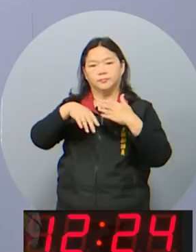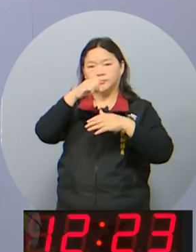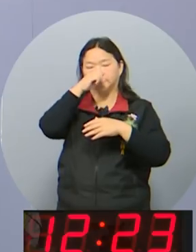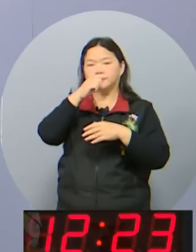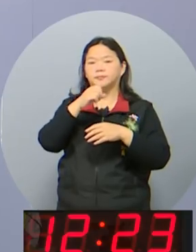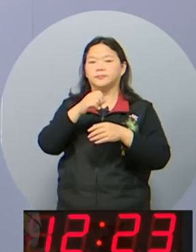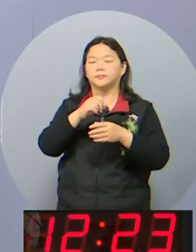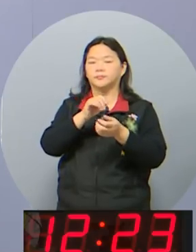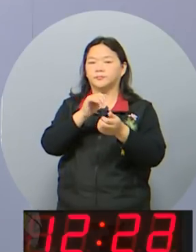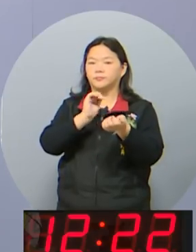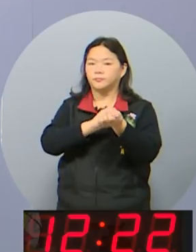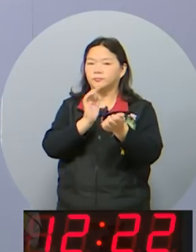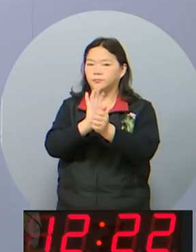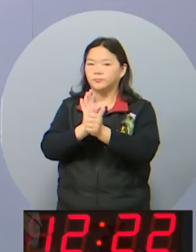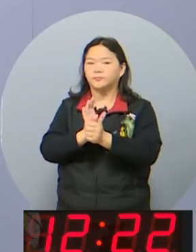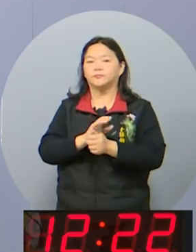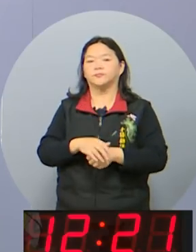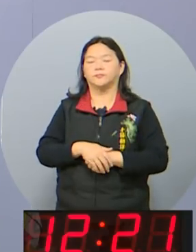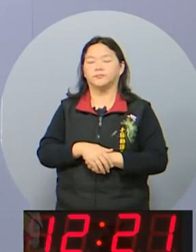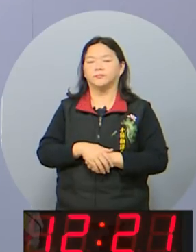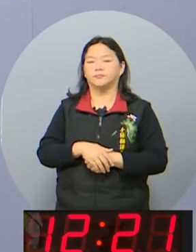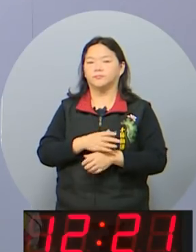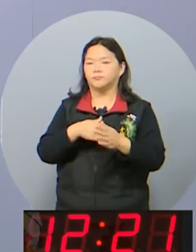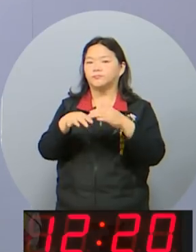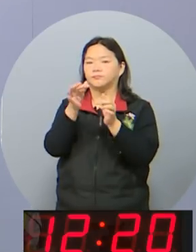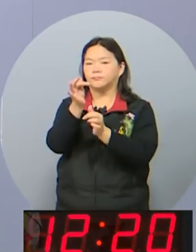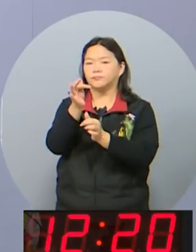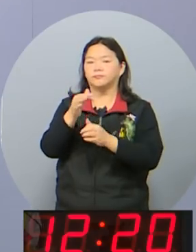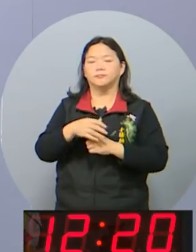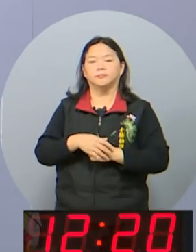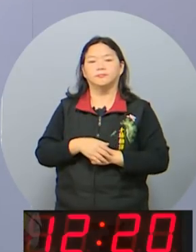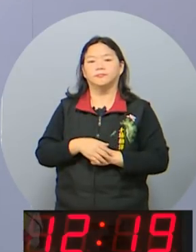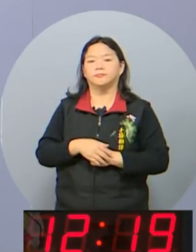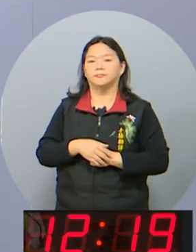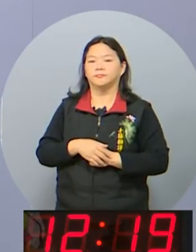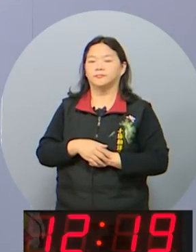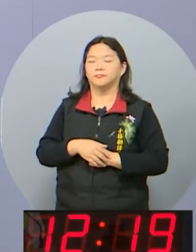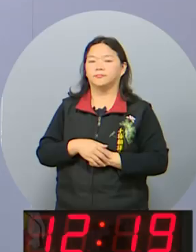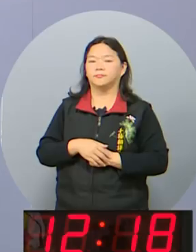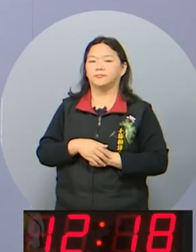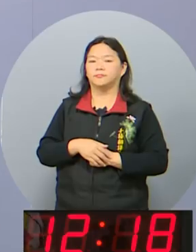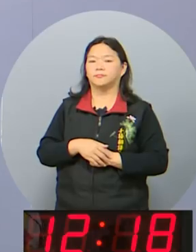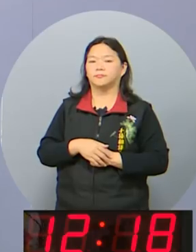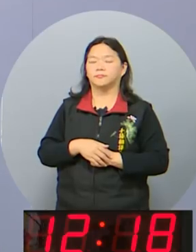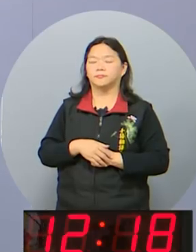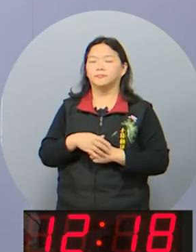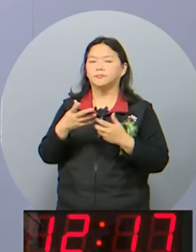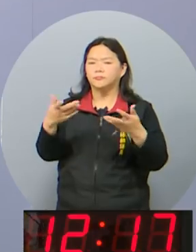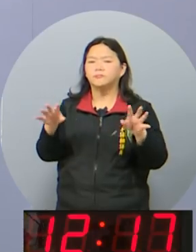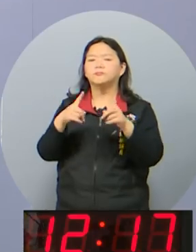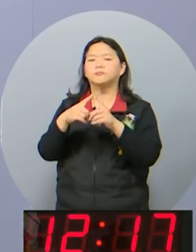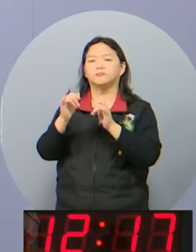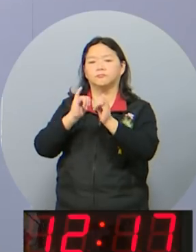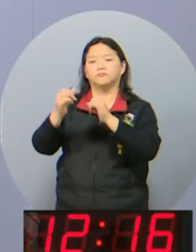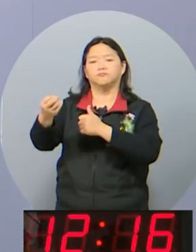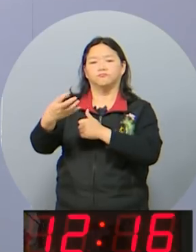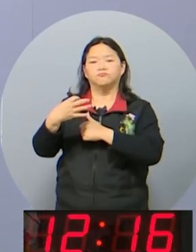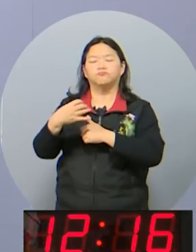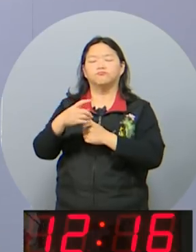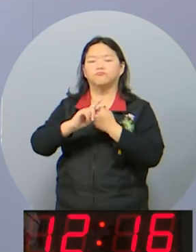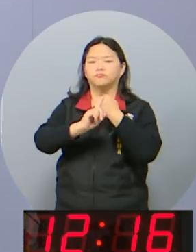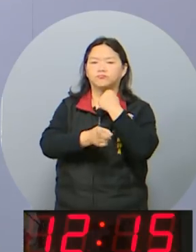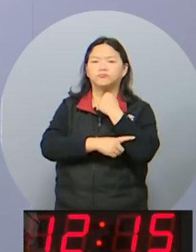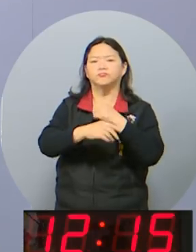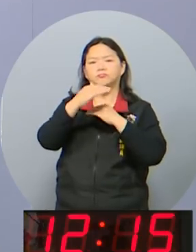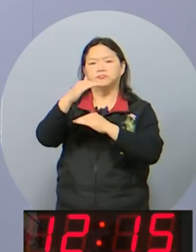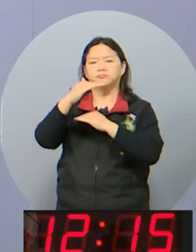新市镇的规划能够更加的完整。那我很多的人都说。因为法令